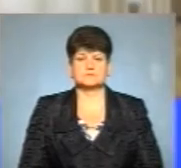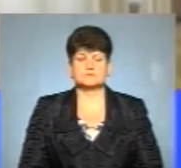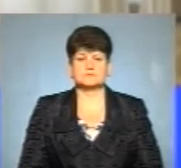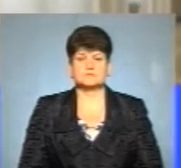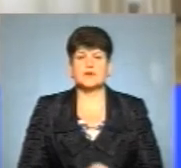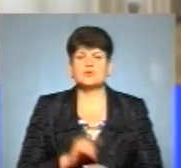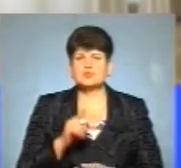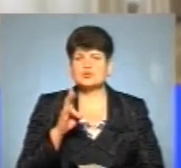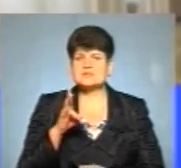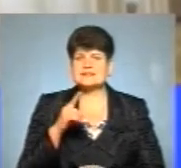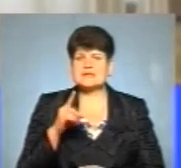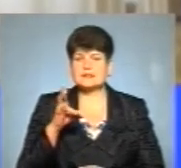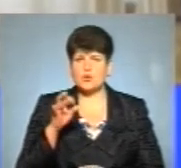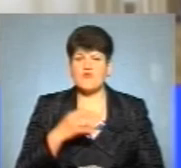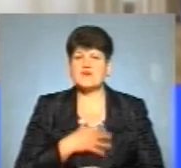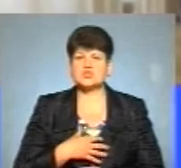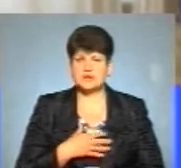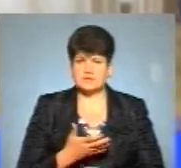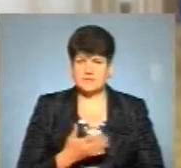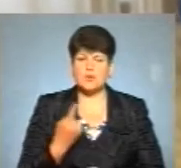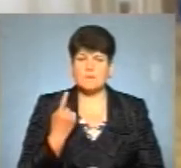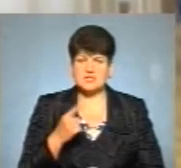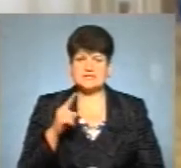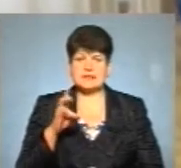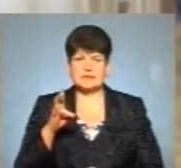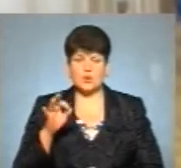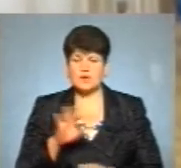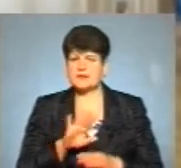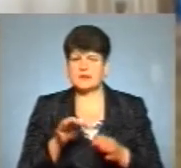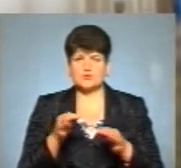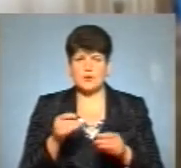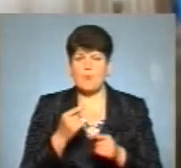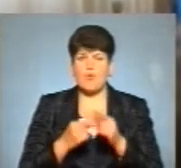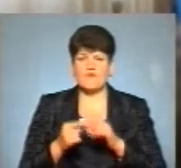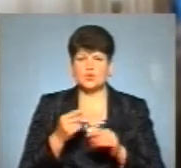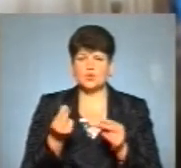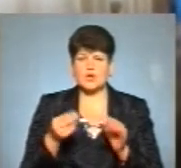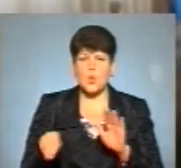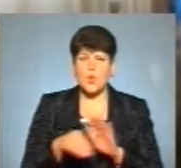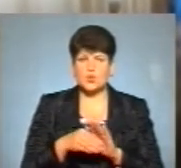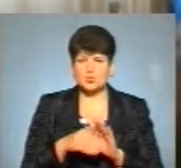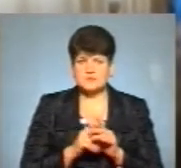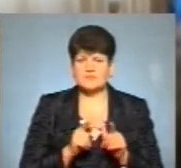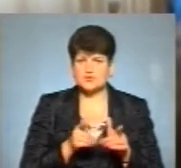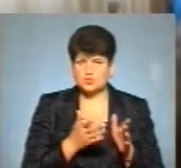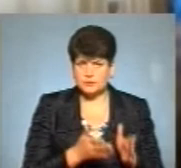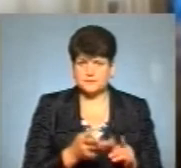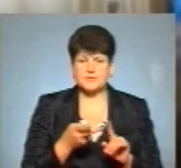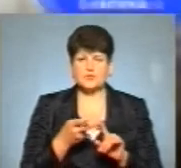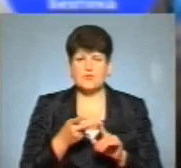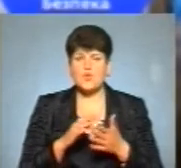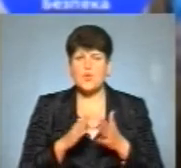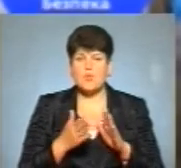Чому ЗНО важливе? По-перше, ЗНО не дозволить повернути корупцію при вступі. По-друге, в